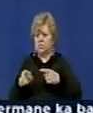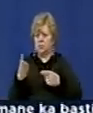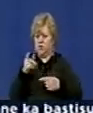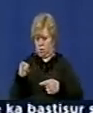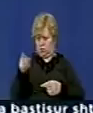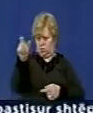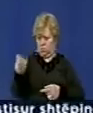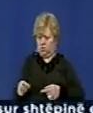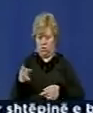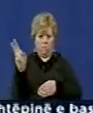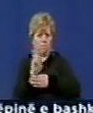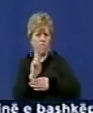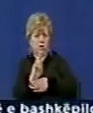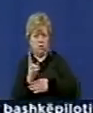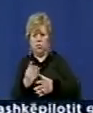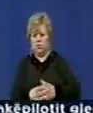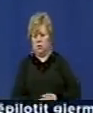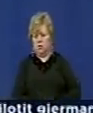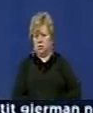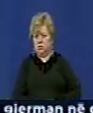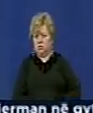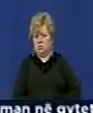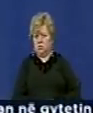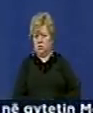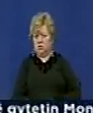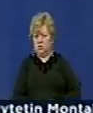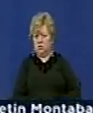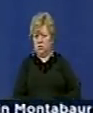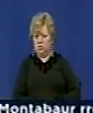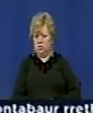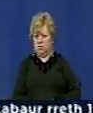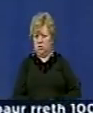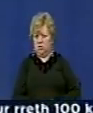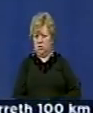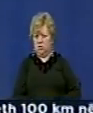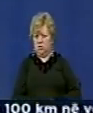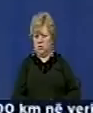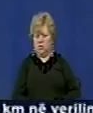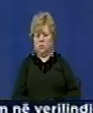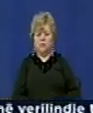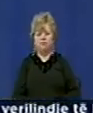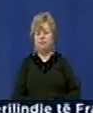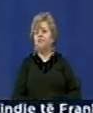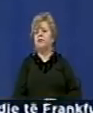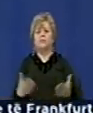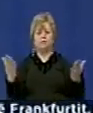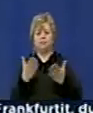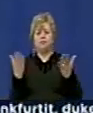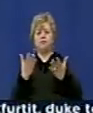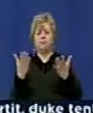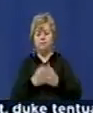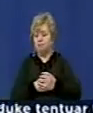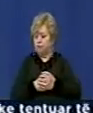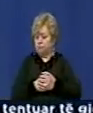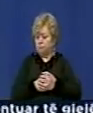ai është mashtrues po të tu në verën e kalume. Qysh mundet me shit etik një njeri i tillë?